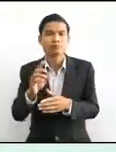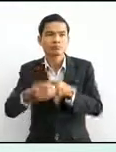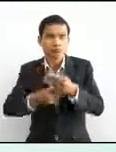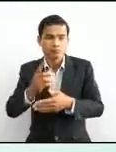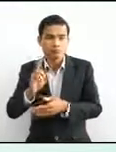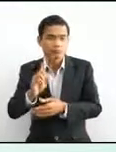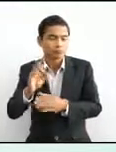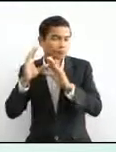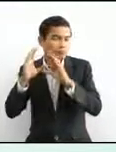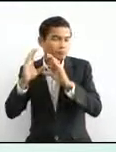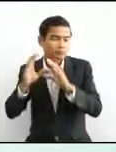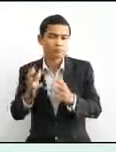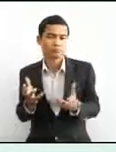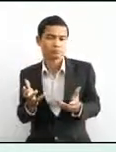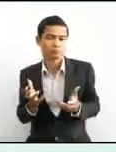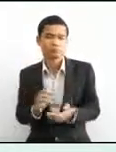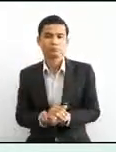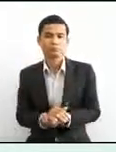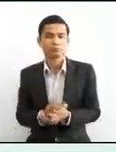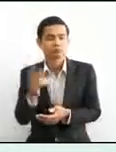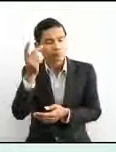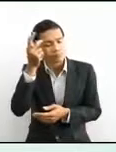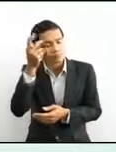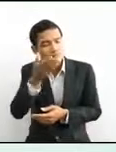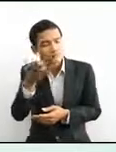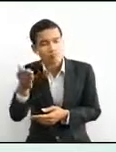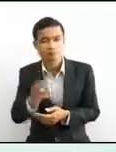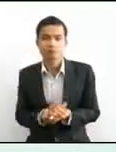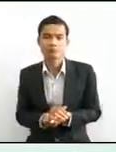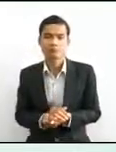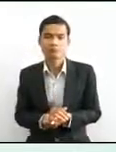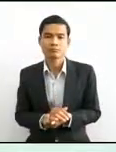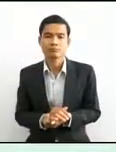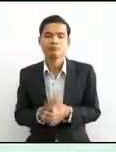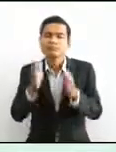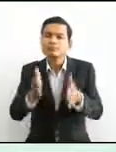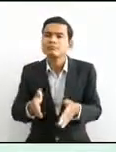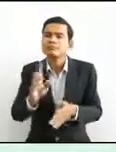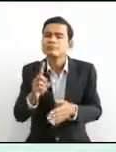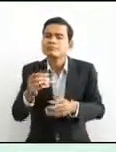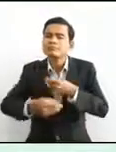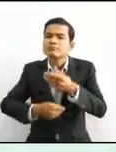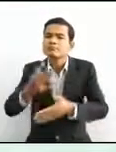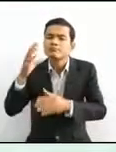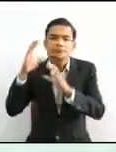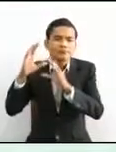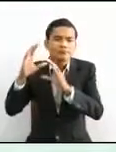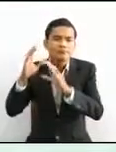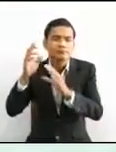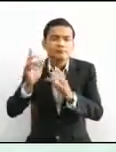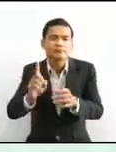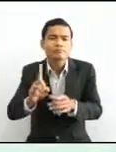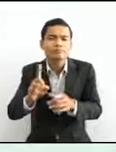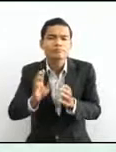lụa đồn. Ta. Con kịch tịch mớ. Nên là lụa đồn mấy. Ôi chùm lòi